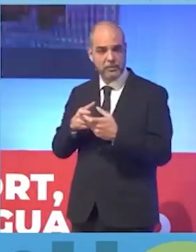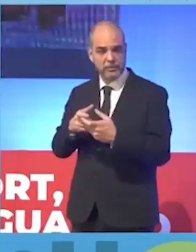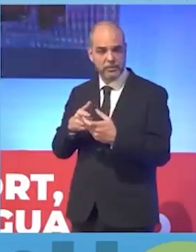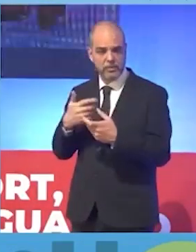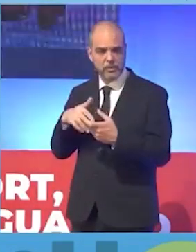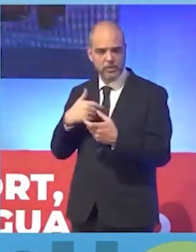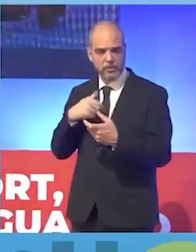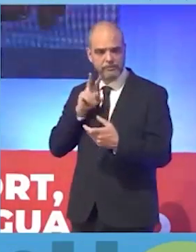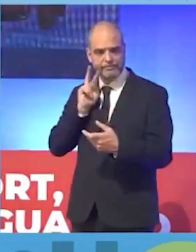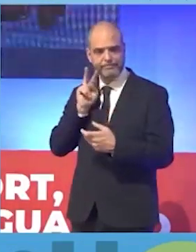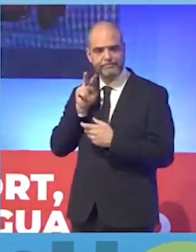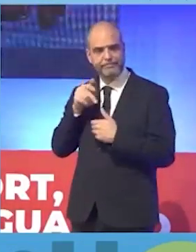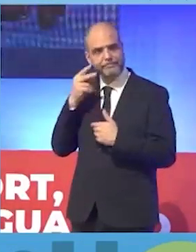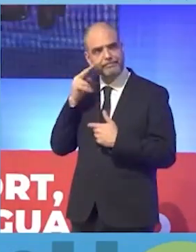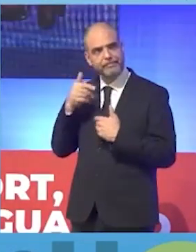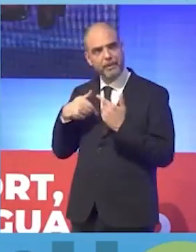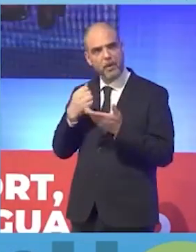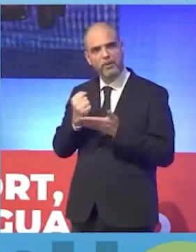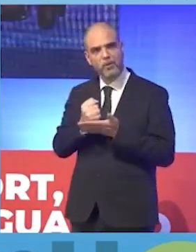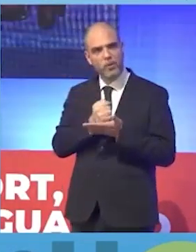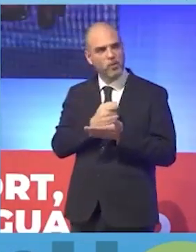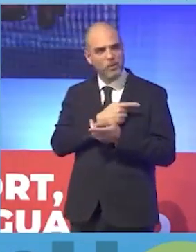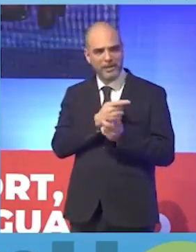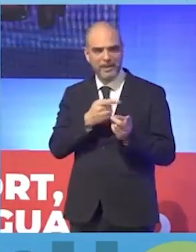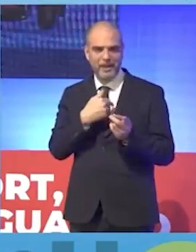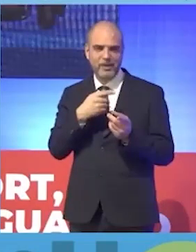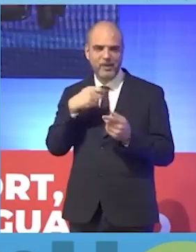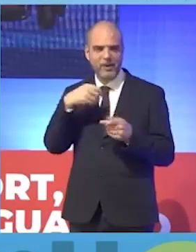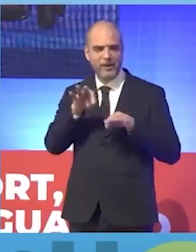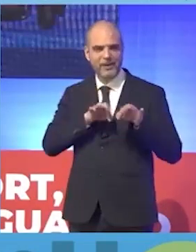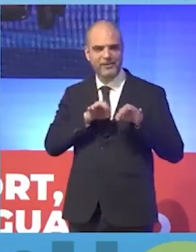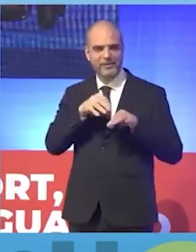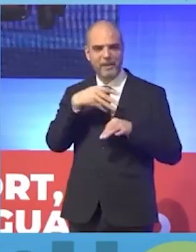è derivato questo documentario del regista Marco Zuin,